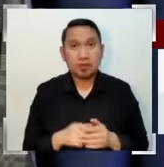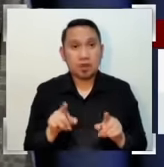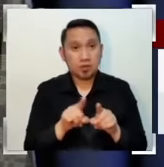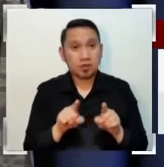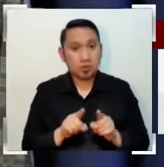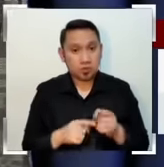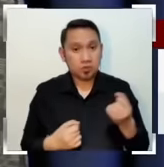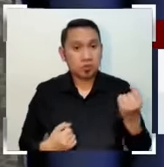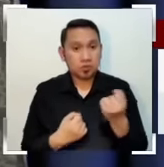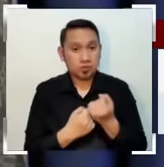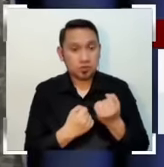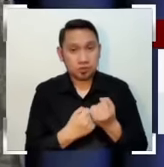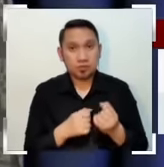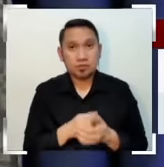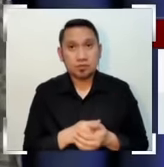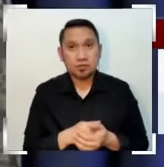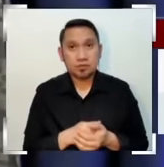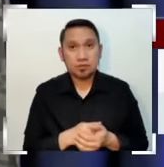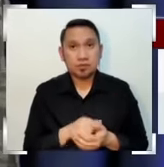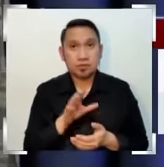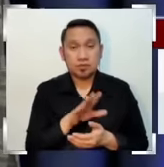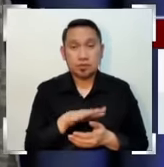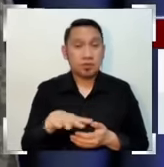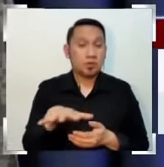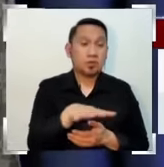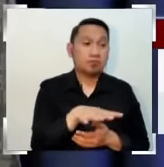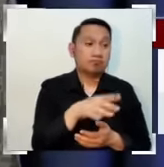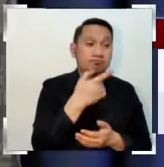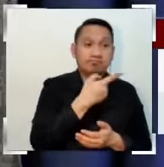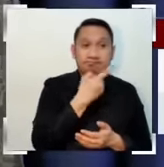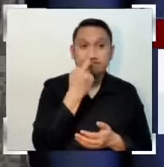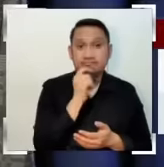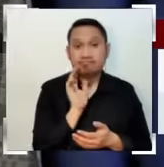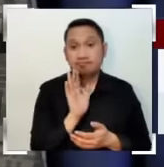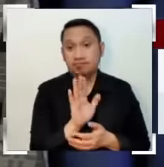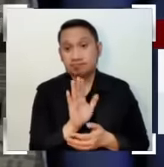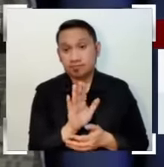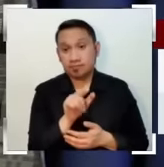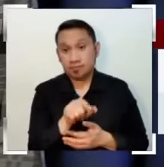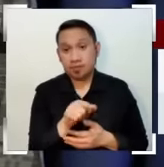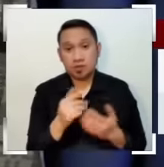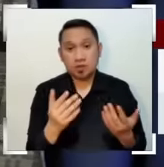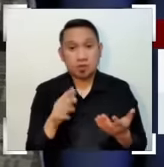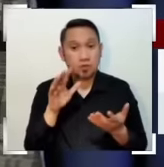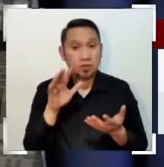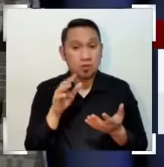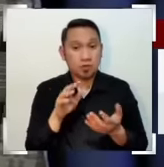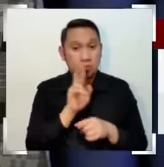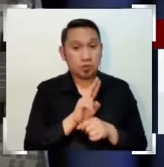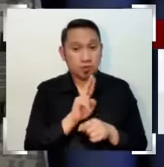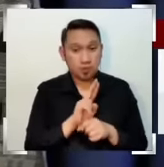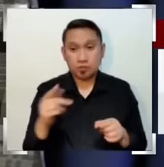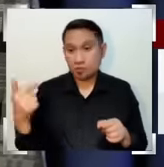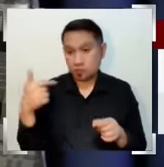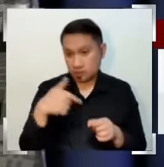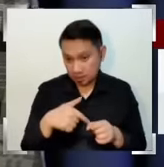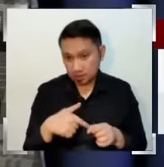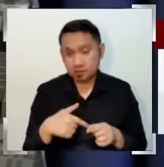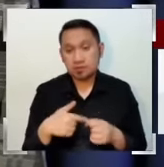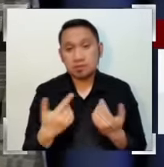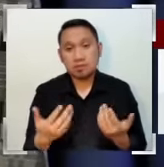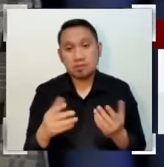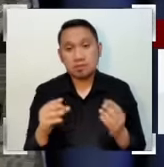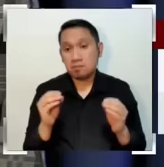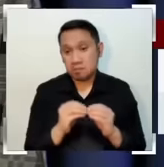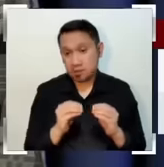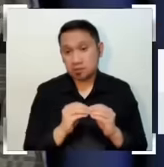richer segments of the population because their consumption of oil products is much higher